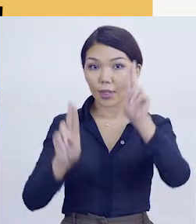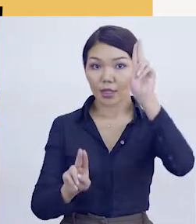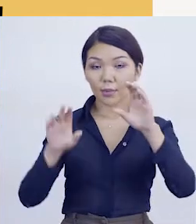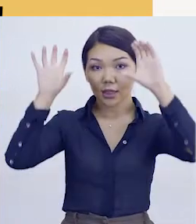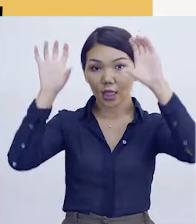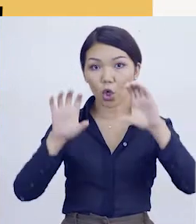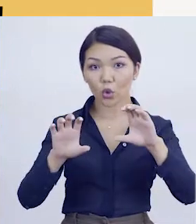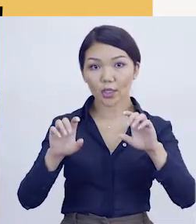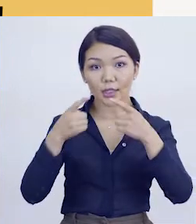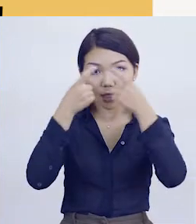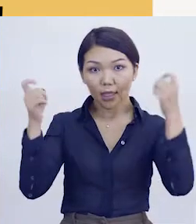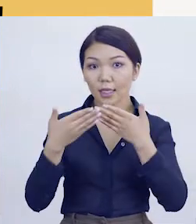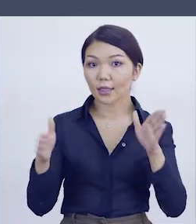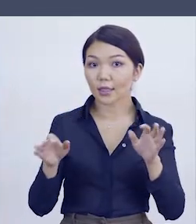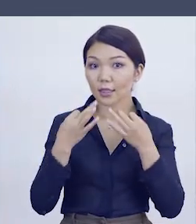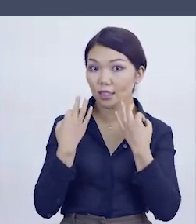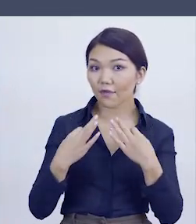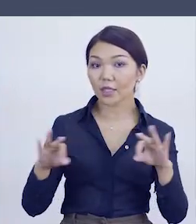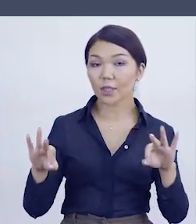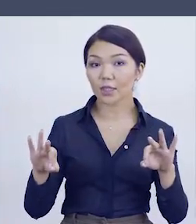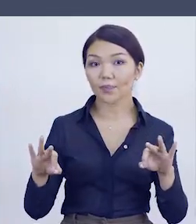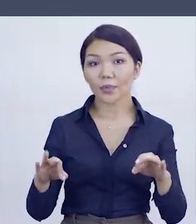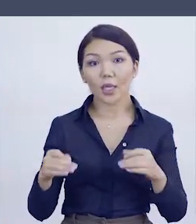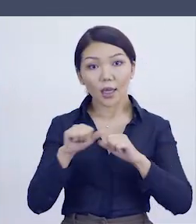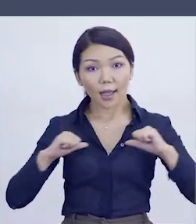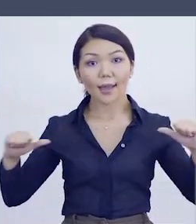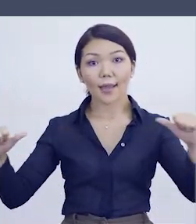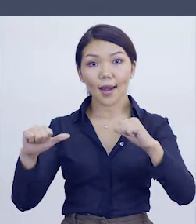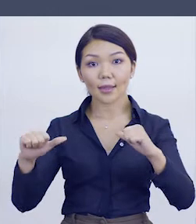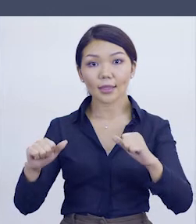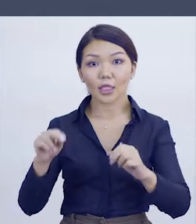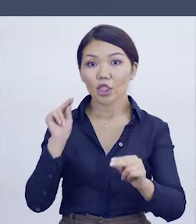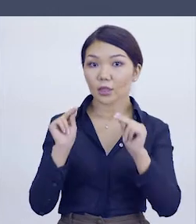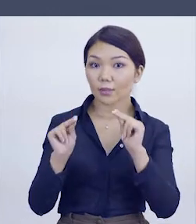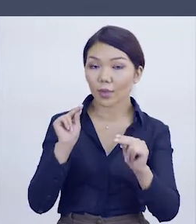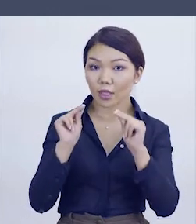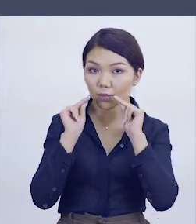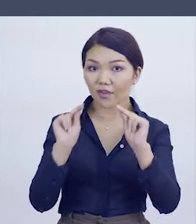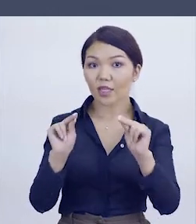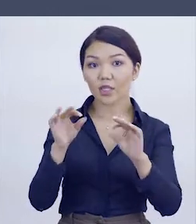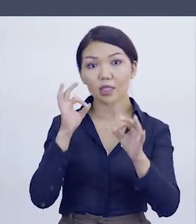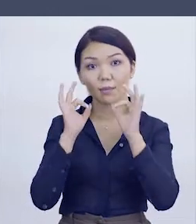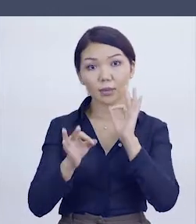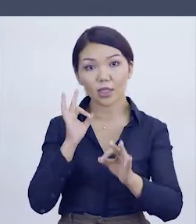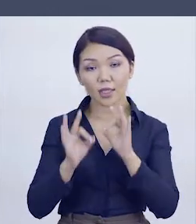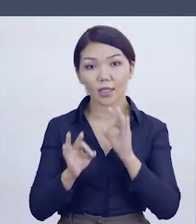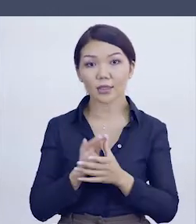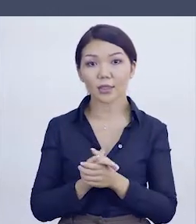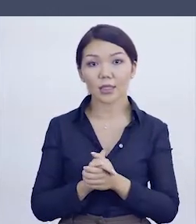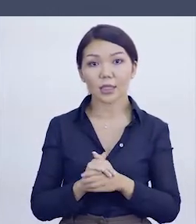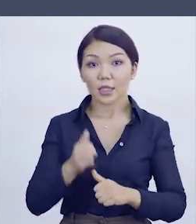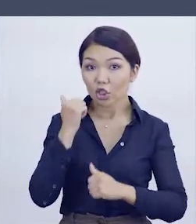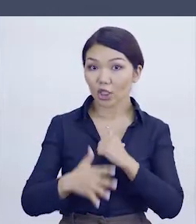правовыми актами Кыргызской Республики. Избирательные комиссии осуществляют свою деятельность на принципах законности,